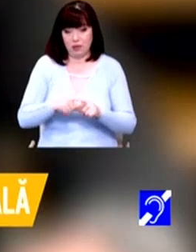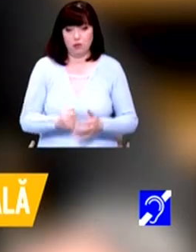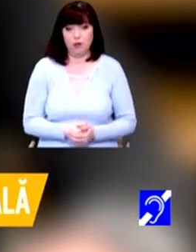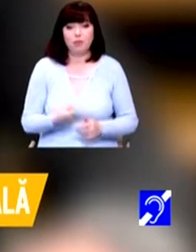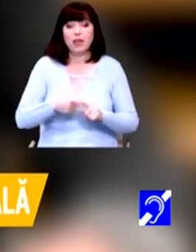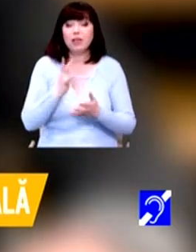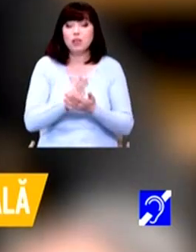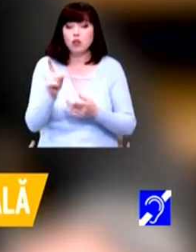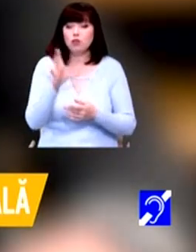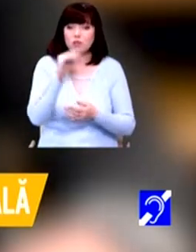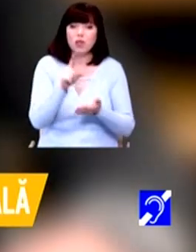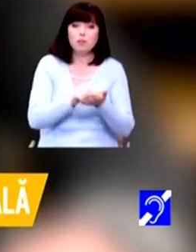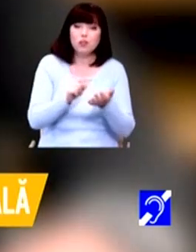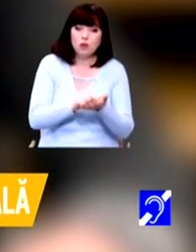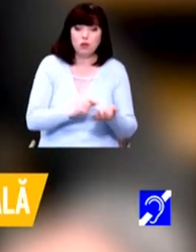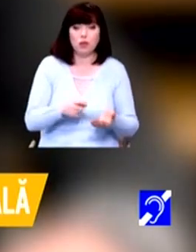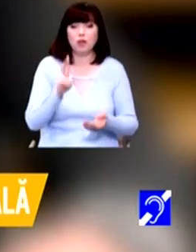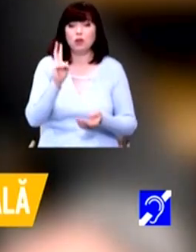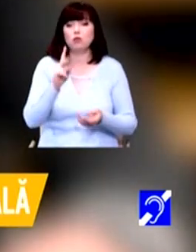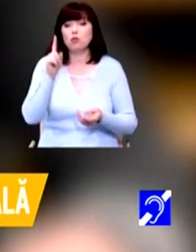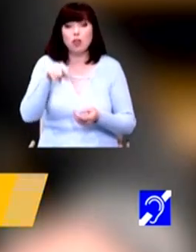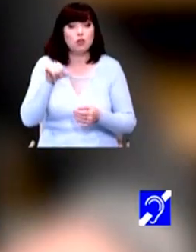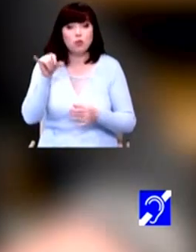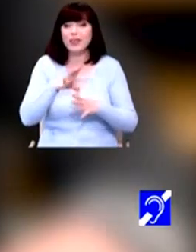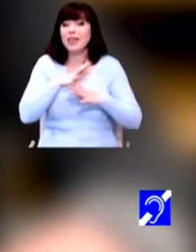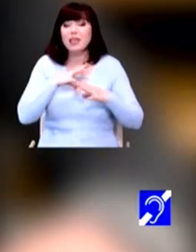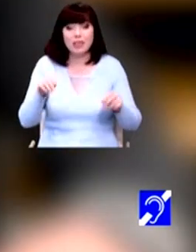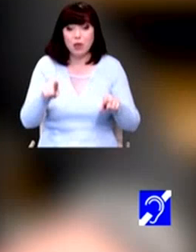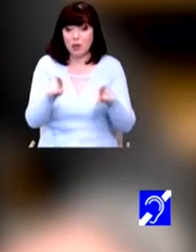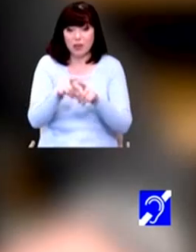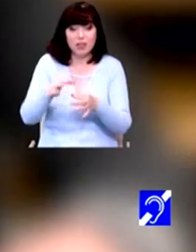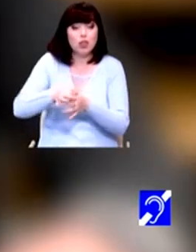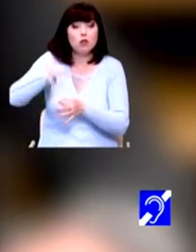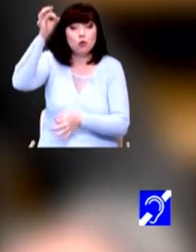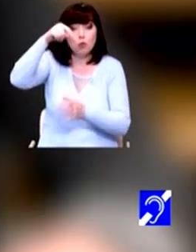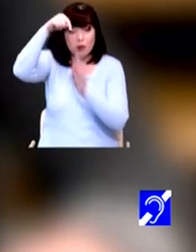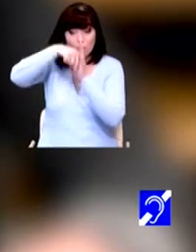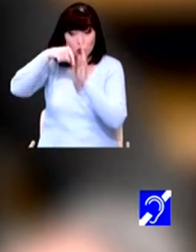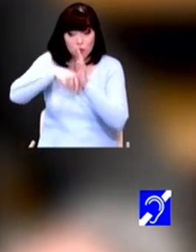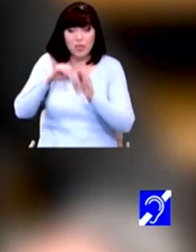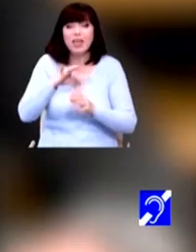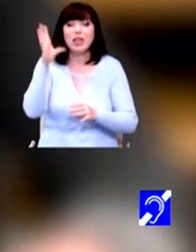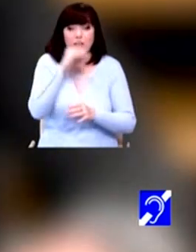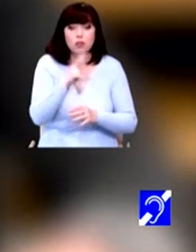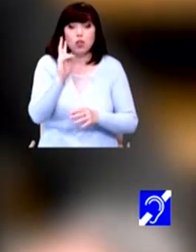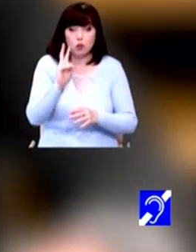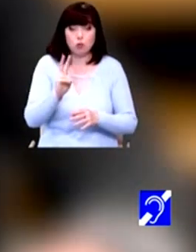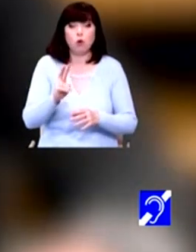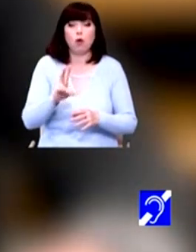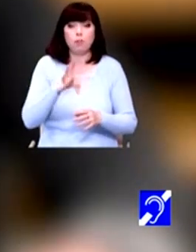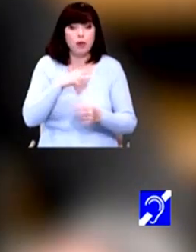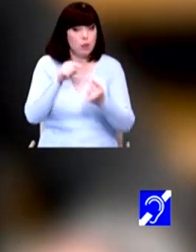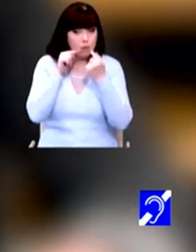înseamnă că toți pensionarii, toți cei care nici măcar nu au avut țevile numite în încinta apartamentelor, precum și toți ceilalți care erau